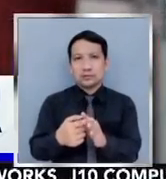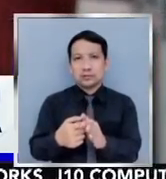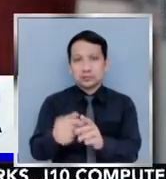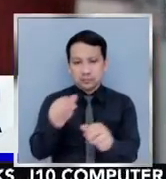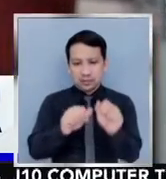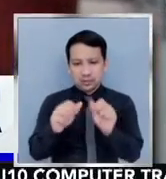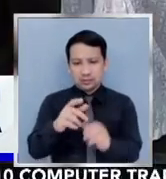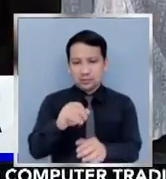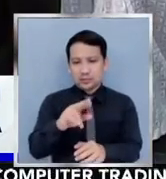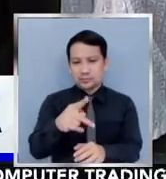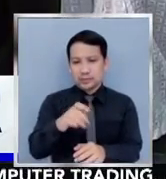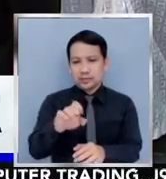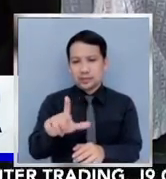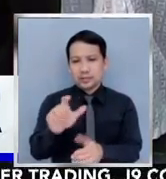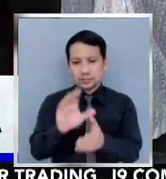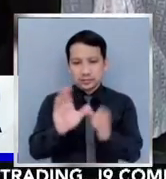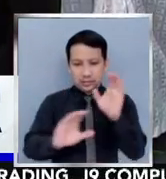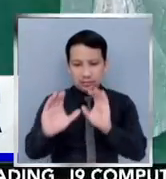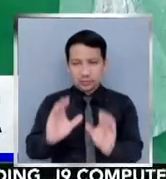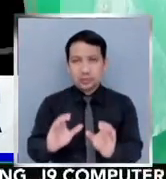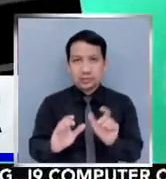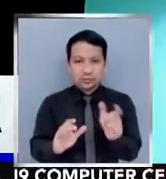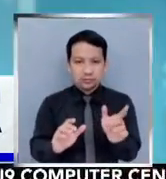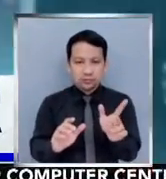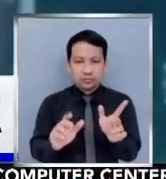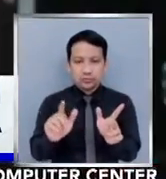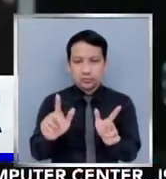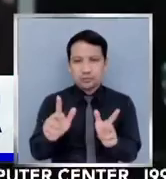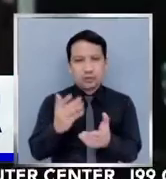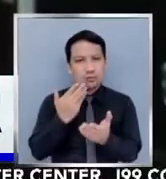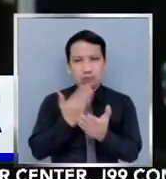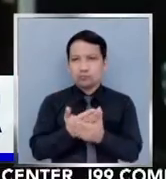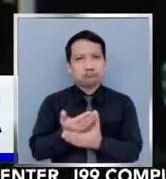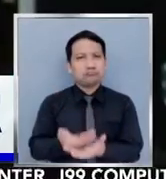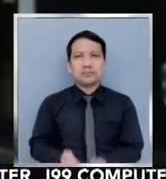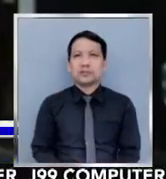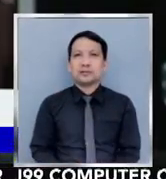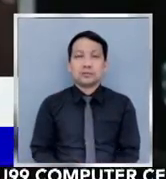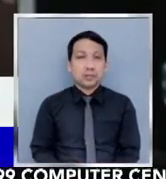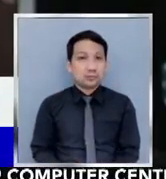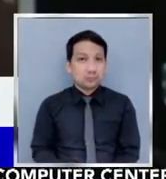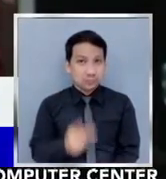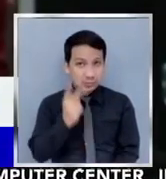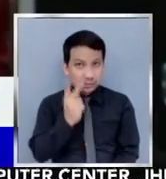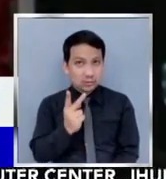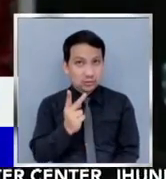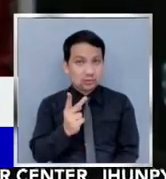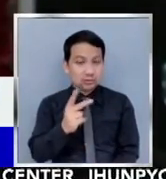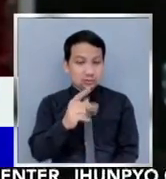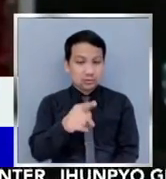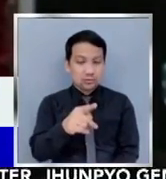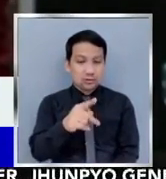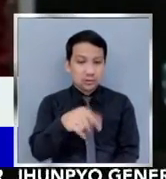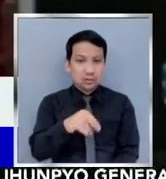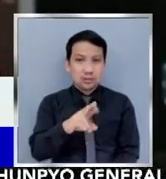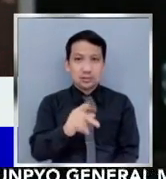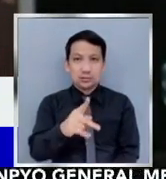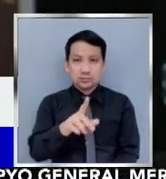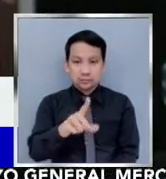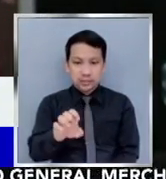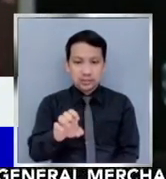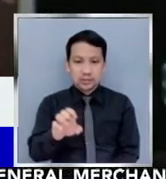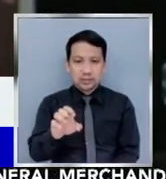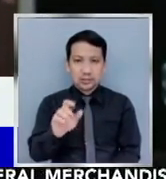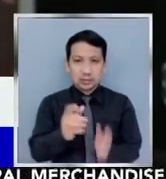And 2023 is looking good. Makikita natin ang mga Sparkle talent sa iba't ibang shows ng GMA.